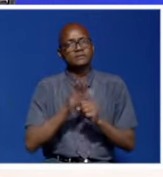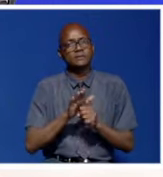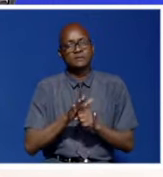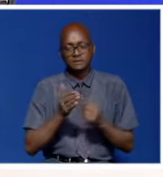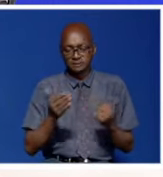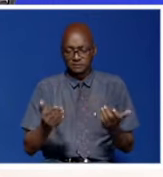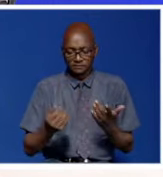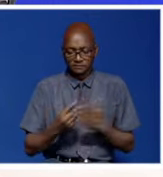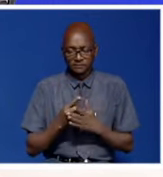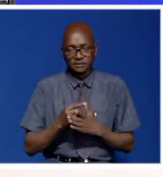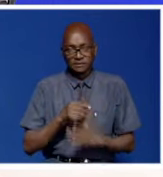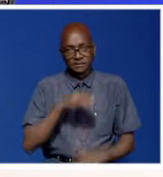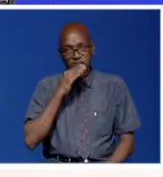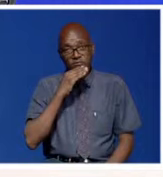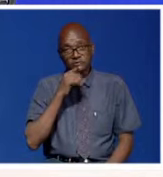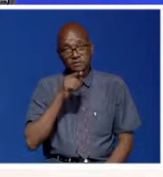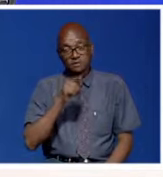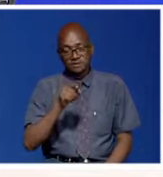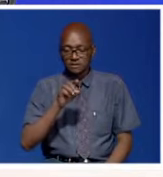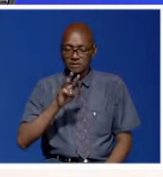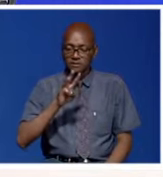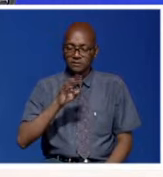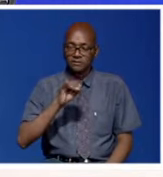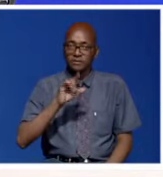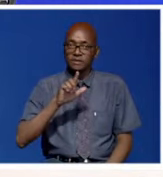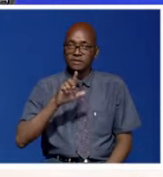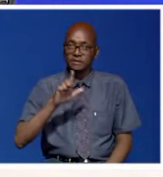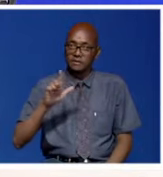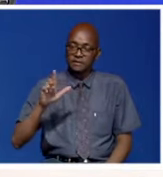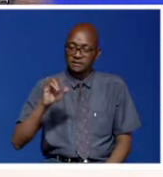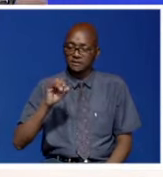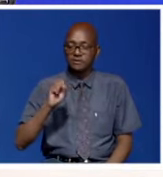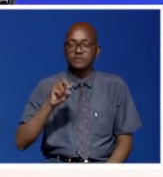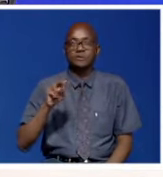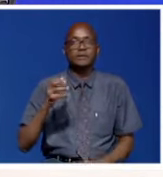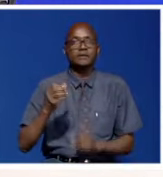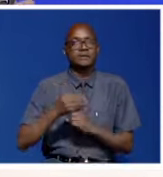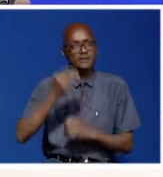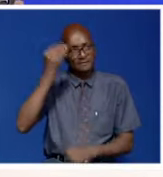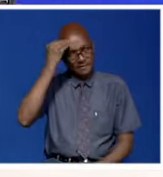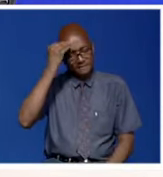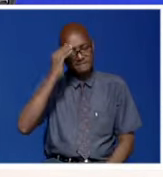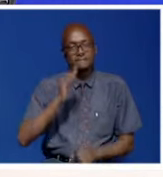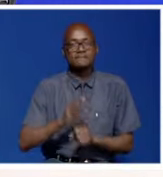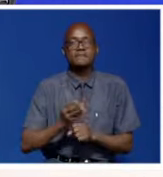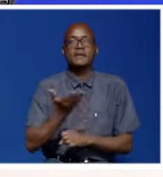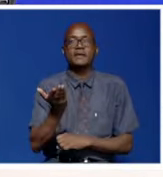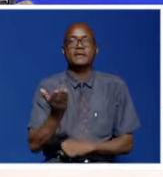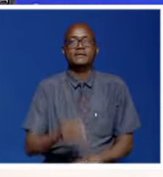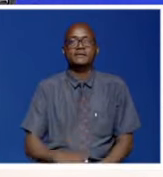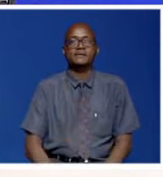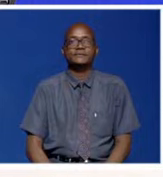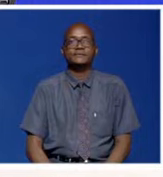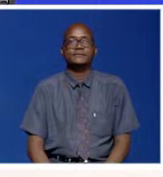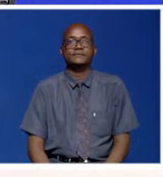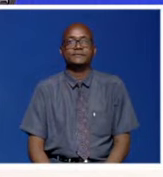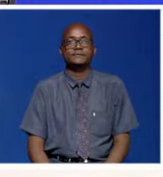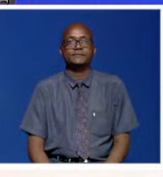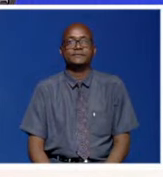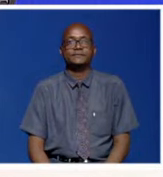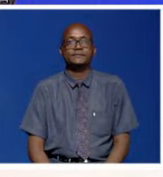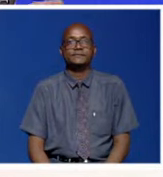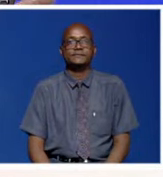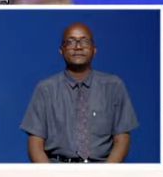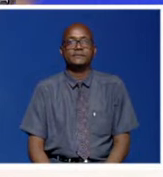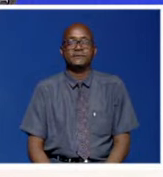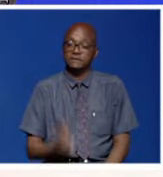ni kutokana na simulizi ya Wilson basi utaweza kupata maarifa mengine. Serikali imeendelea